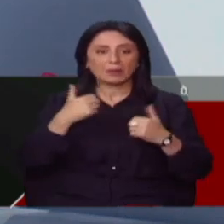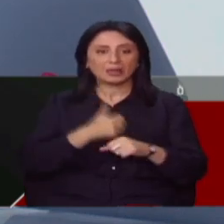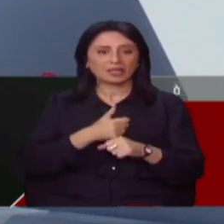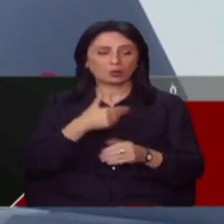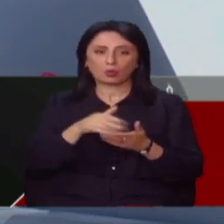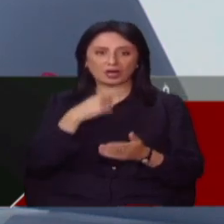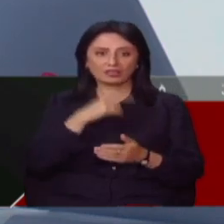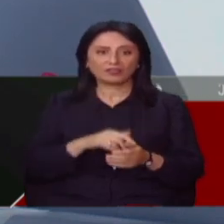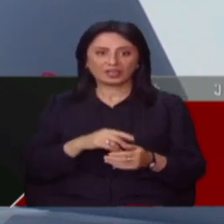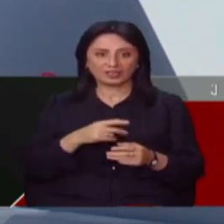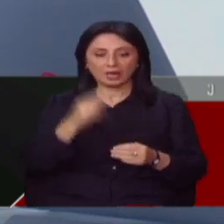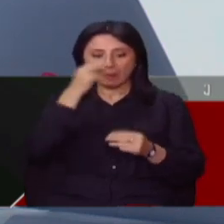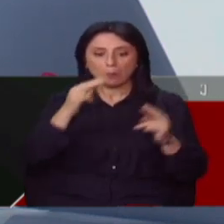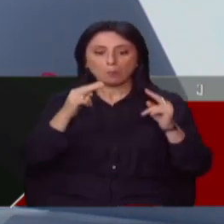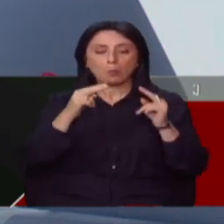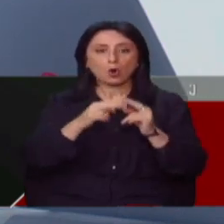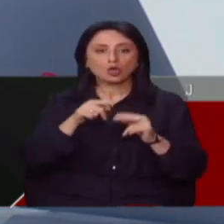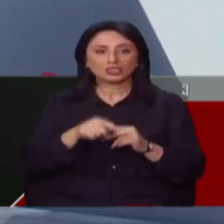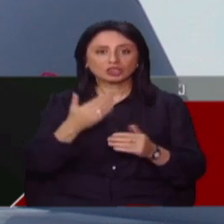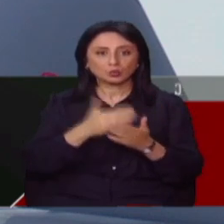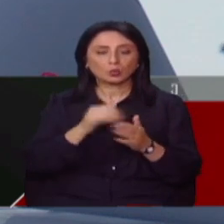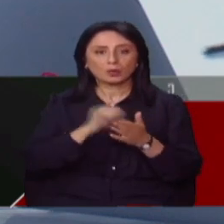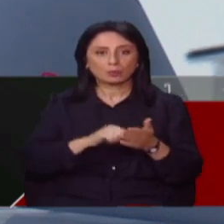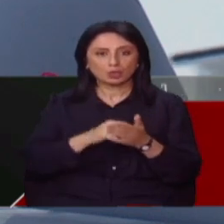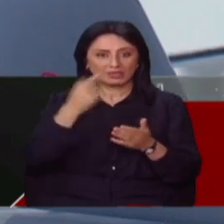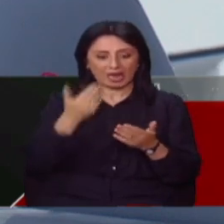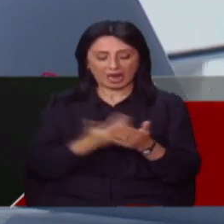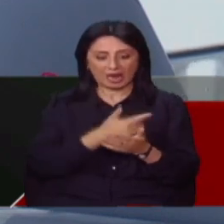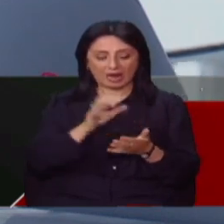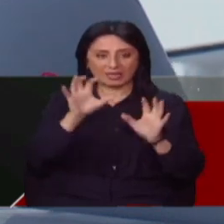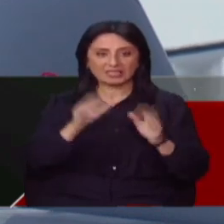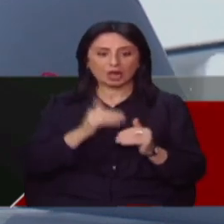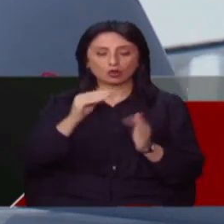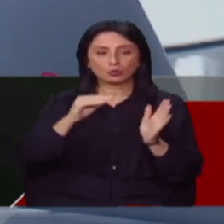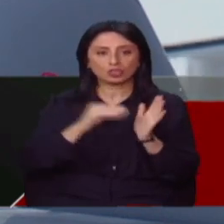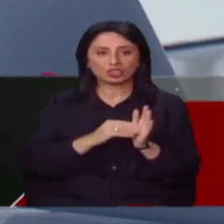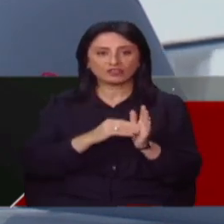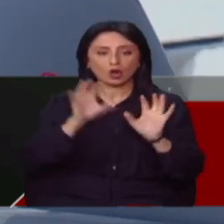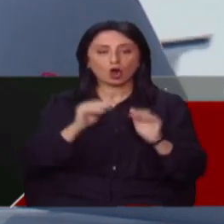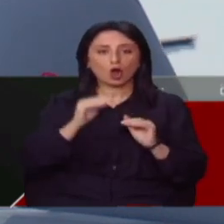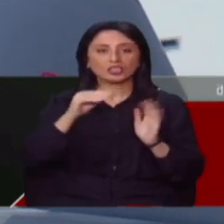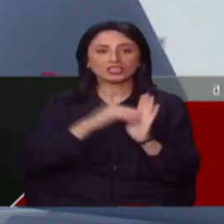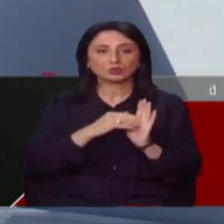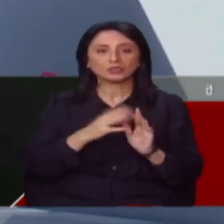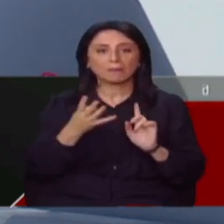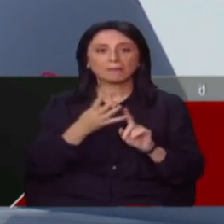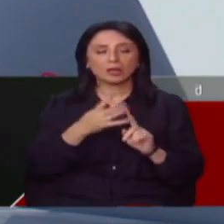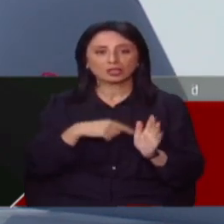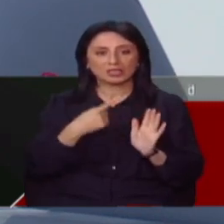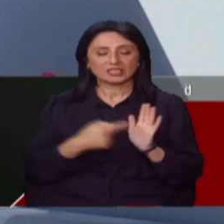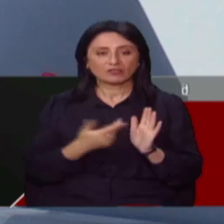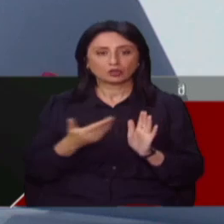თქვა. სამოციქულო ეკლესიის სტატუსის გამტკიცების მოტივით ინიცირებული ახალი საკონსტიტუციო ჩანაწერის კონსტიტუციაში ასახვა მეოთხე